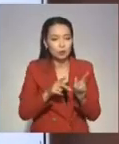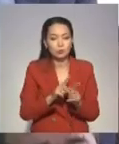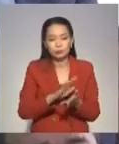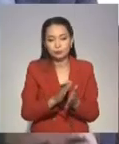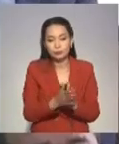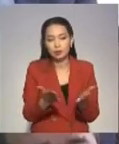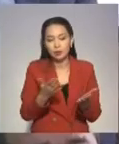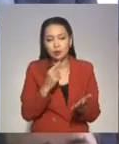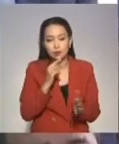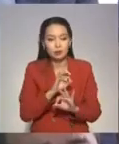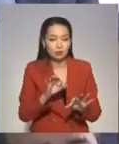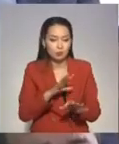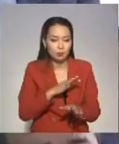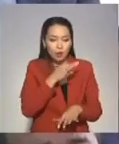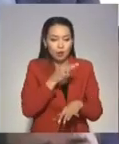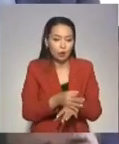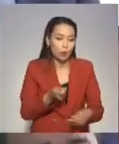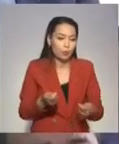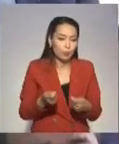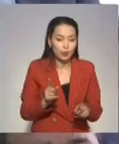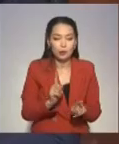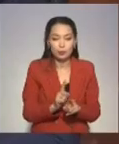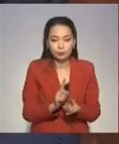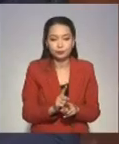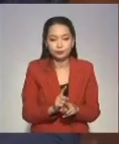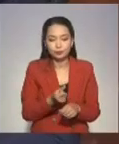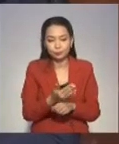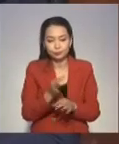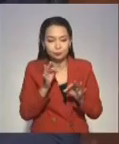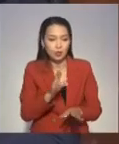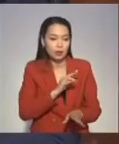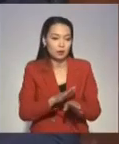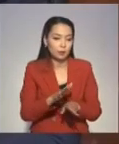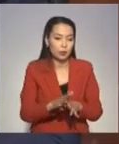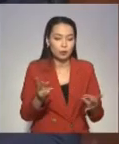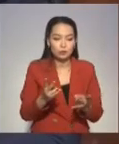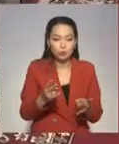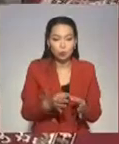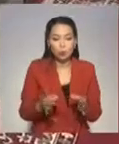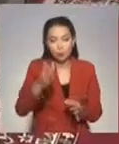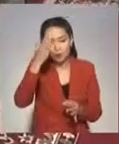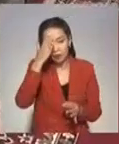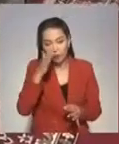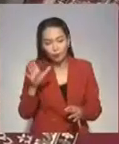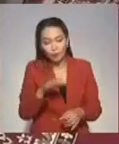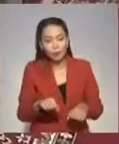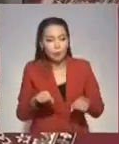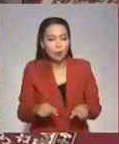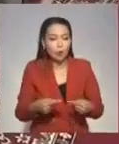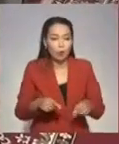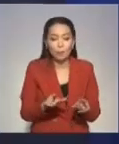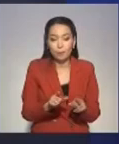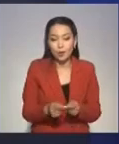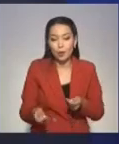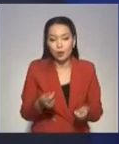да айтты. Осы салаға жауапты басшыларға өз міндеттерін дұрыс атқаруды жүктеді. Облыс әкімі одан әрі барлық құқық қорғау органдарының басшыларымен